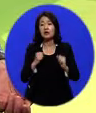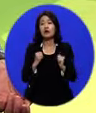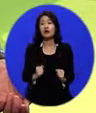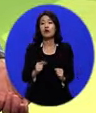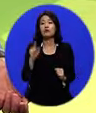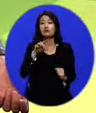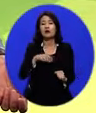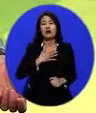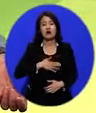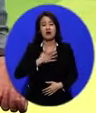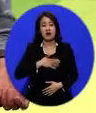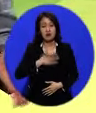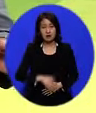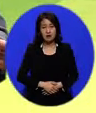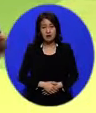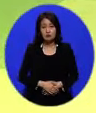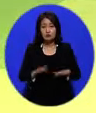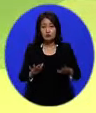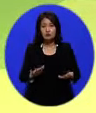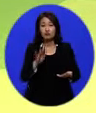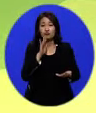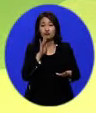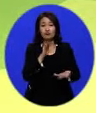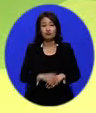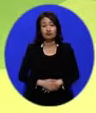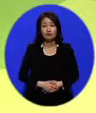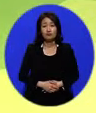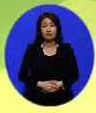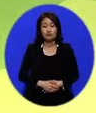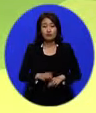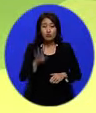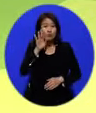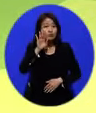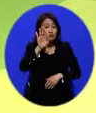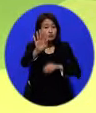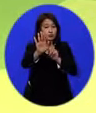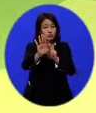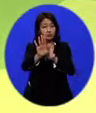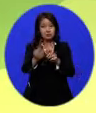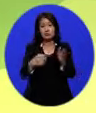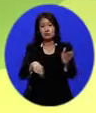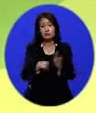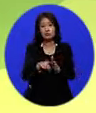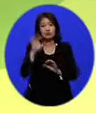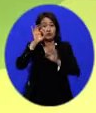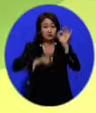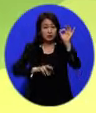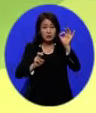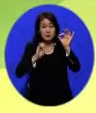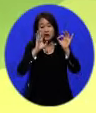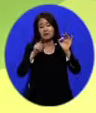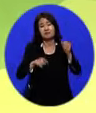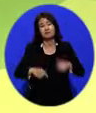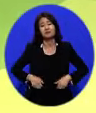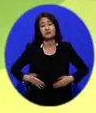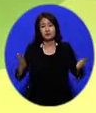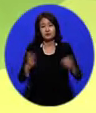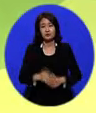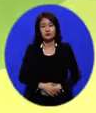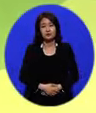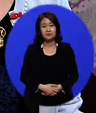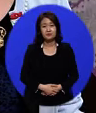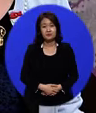보이네요. 너 지금 굉장히 지금 너 미래를 위해서 지금 뭔가 잘못하고 있는 거 이렇게 말한다고 해서 될 일이 아니라는